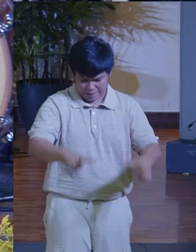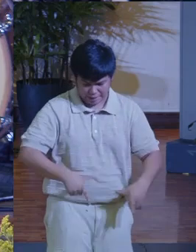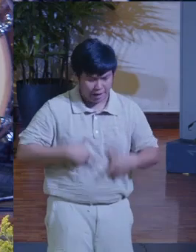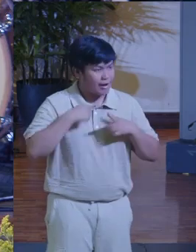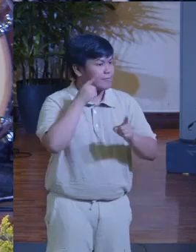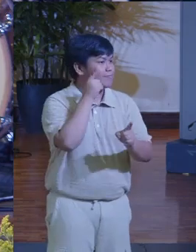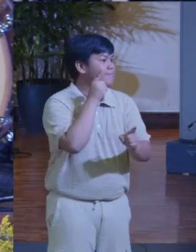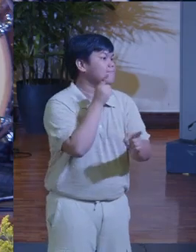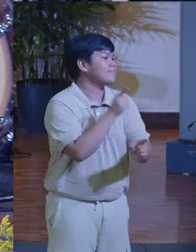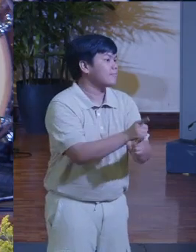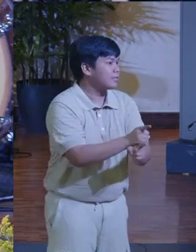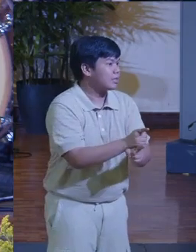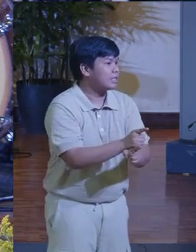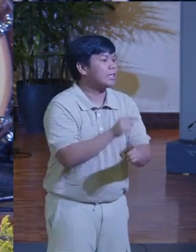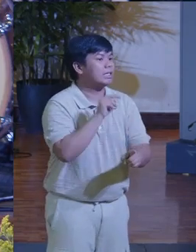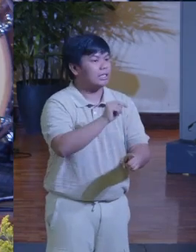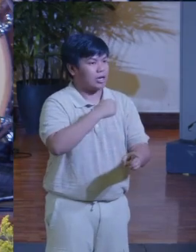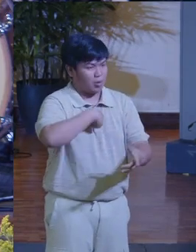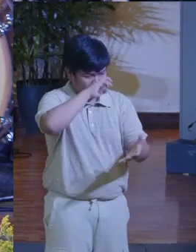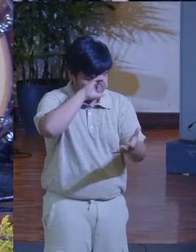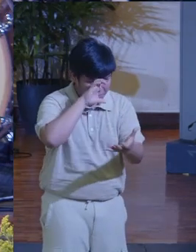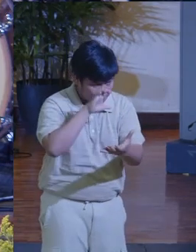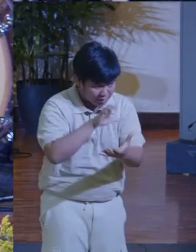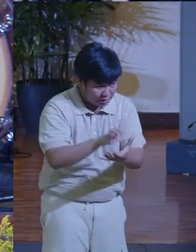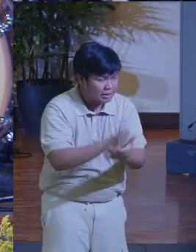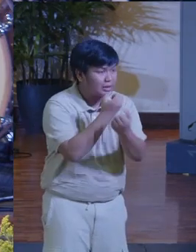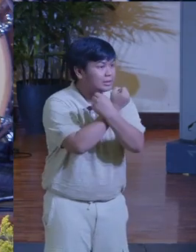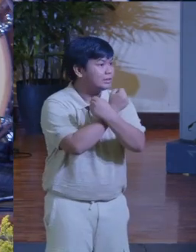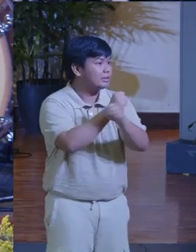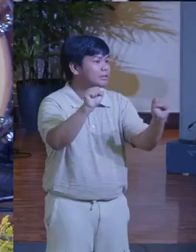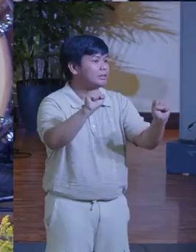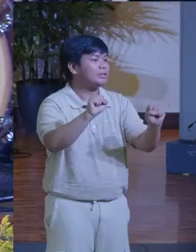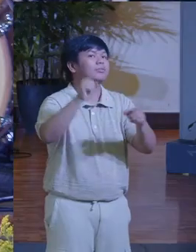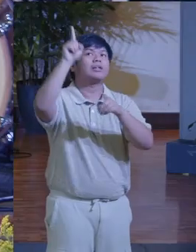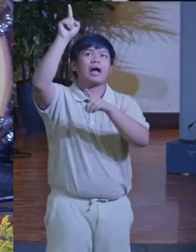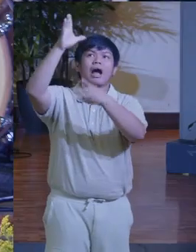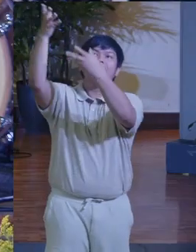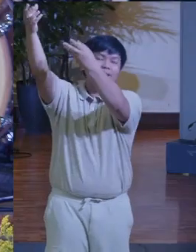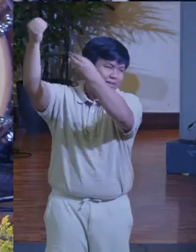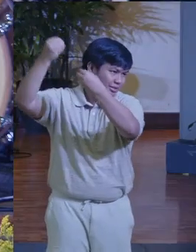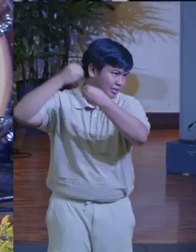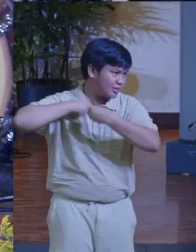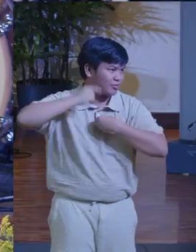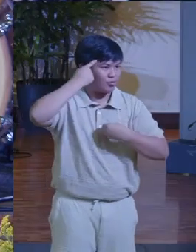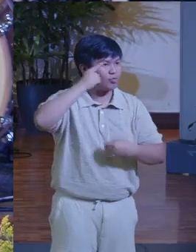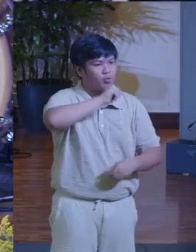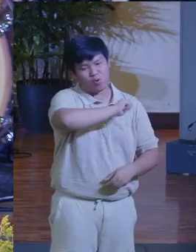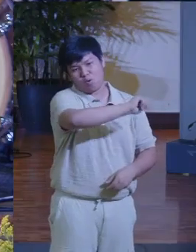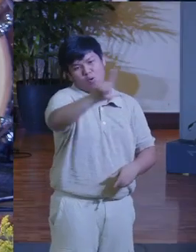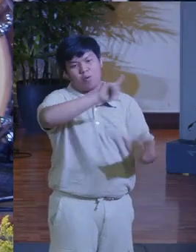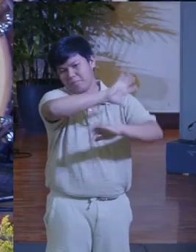sa kaligtasan na ibinibigay at iginagawad ng Diyos para sa lahat.